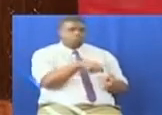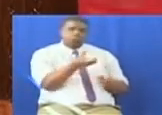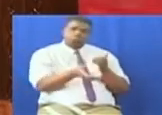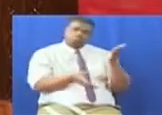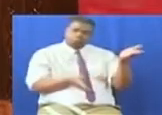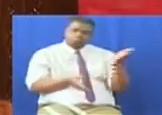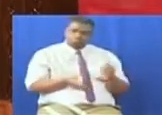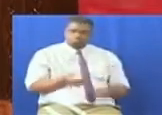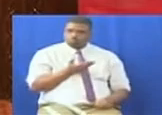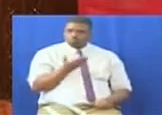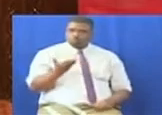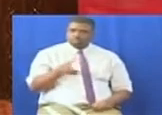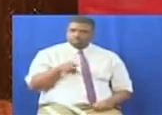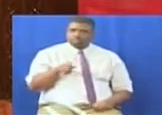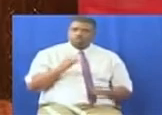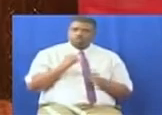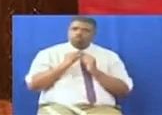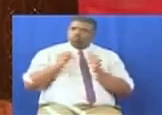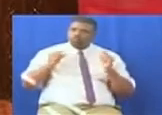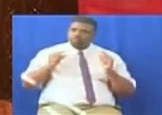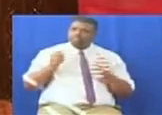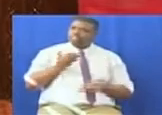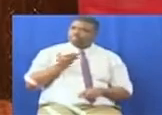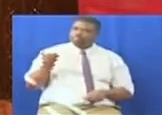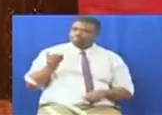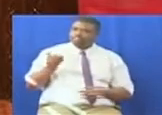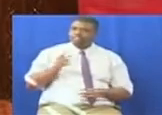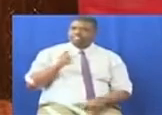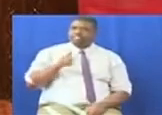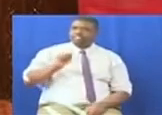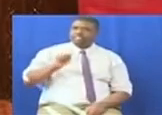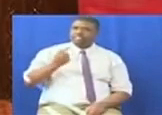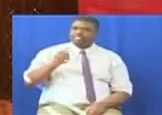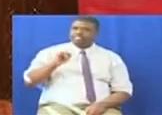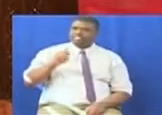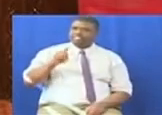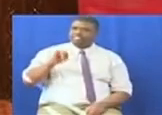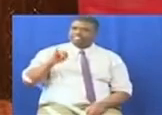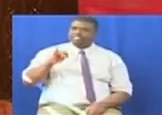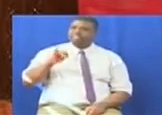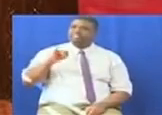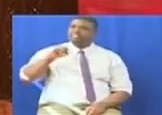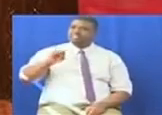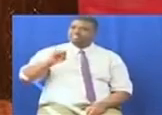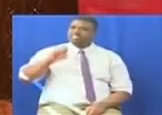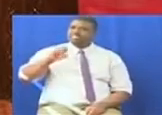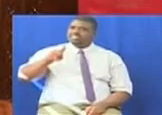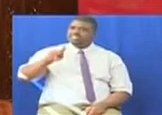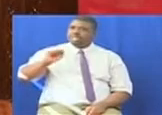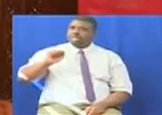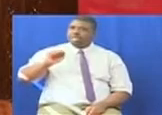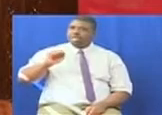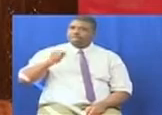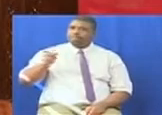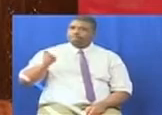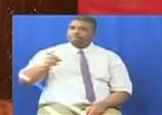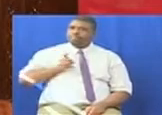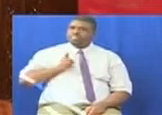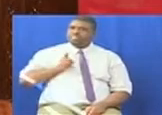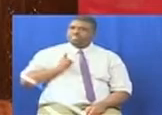wengine humu ndani, watu wachungaji kabisa, wengine wa makatikisti kabisa naona humu ndani. Nimeona watu ndani, hata Lema ni mtu wa dini sana